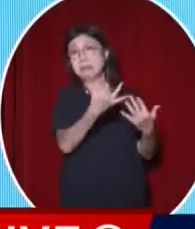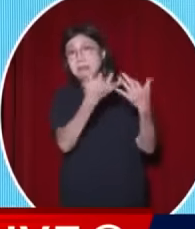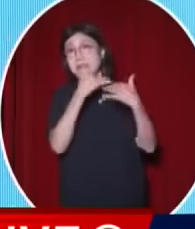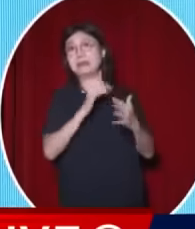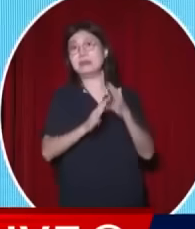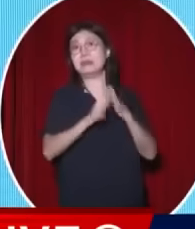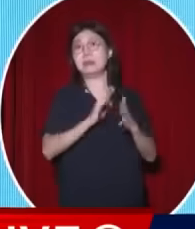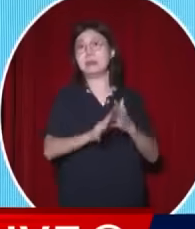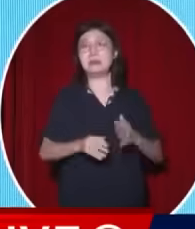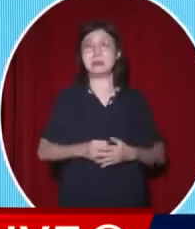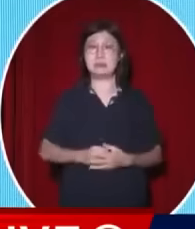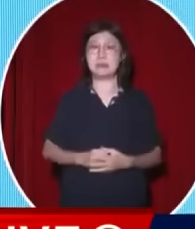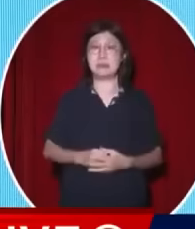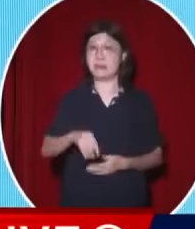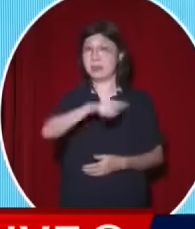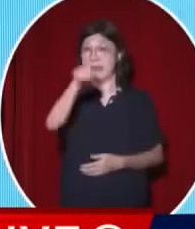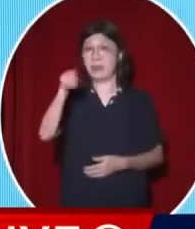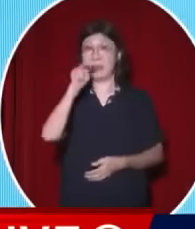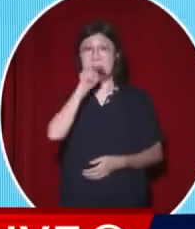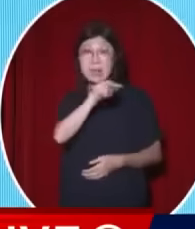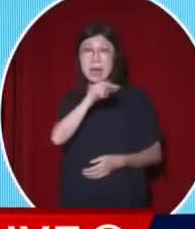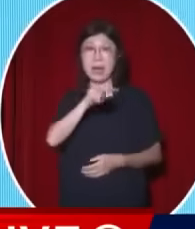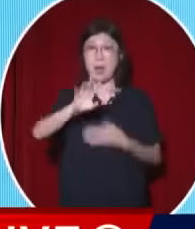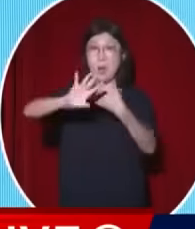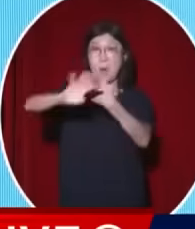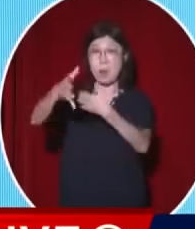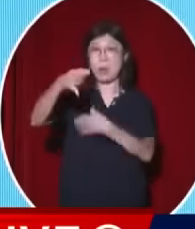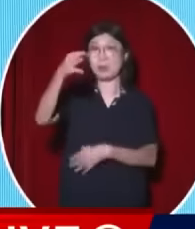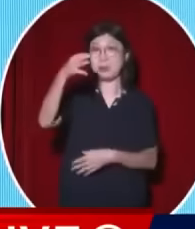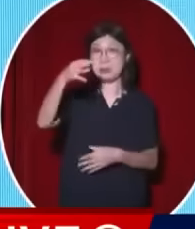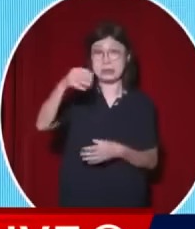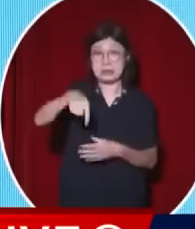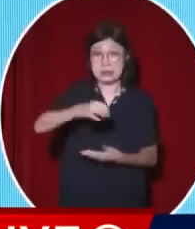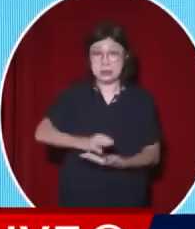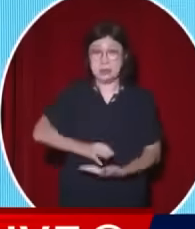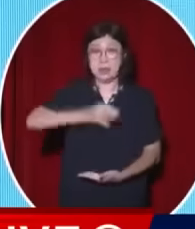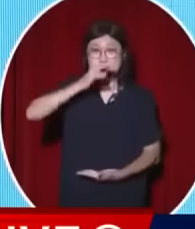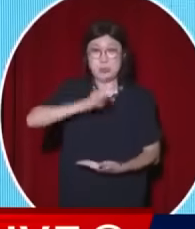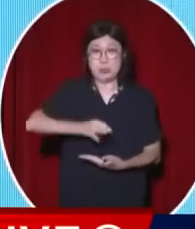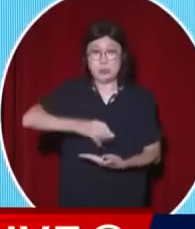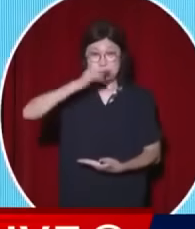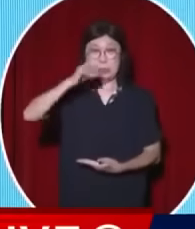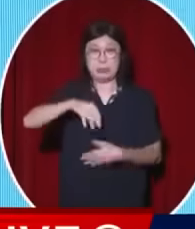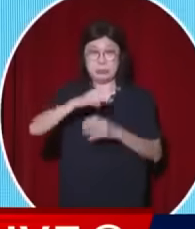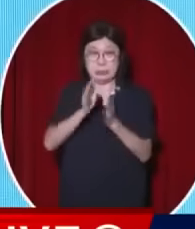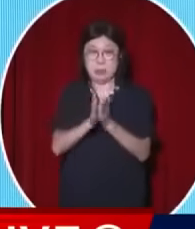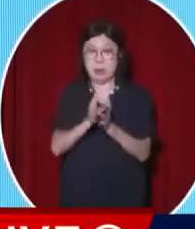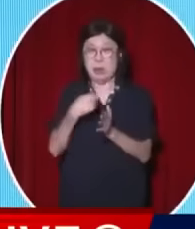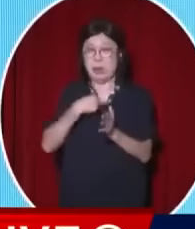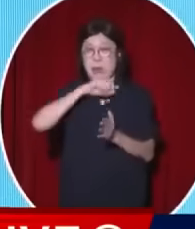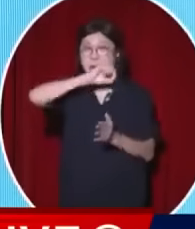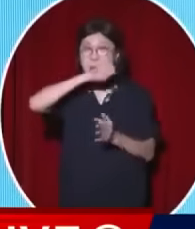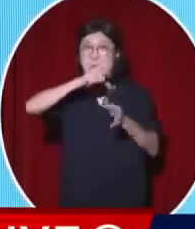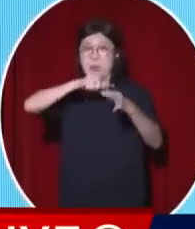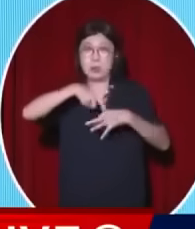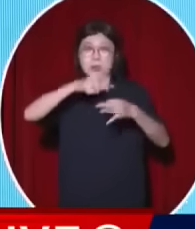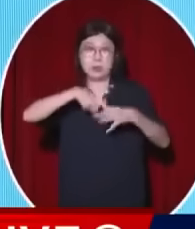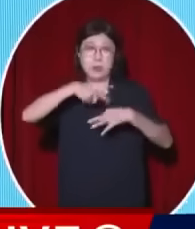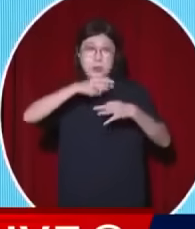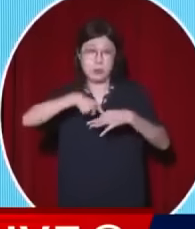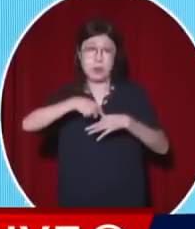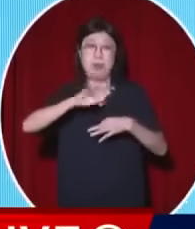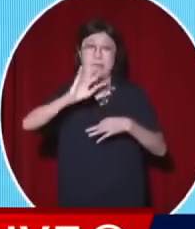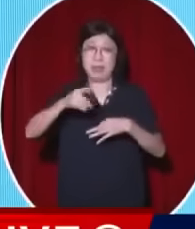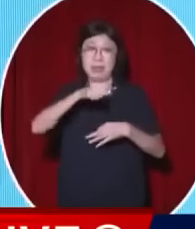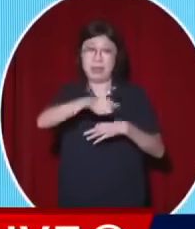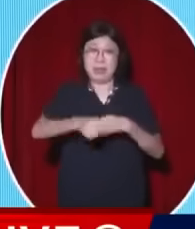大家所谓看到的这些外资，大部分都是台湾人的钱，可惜他